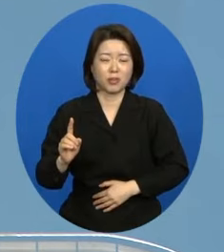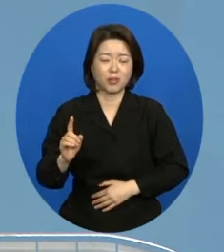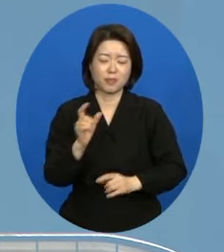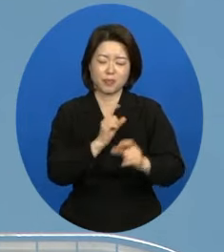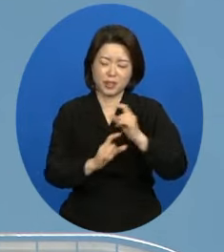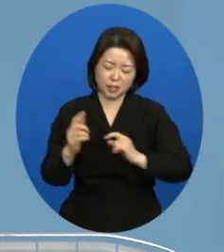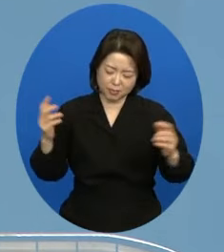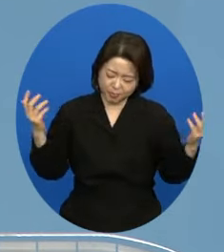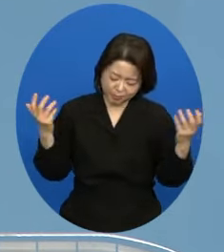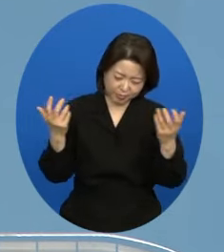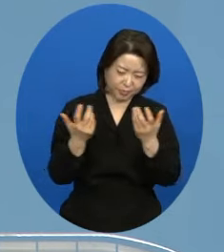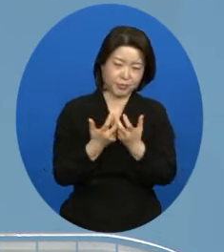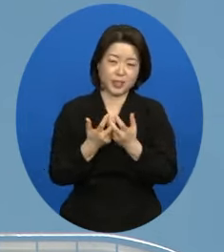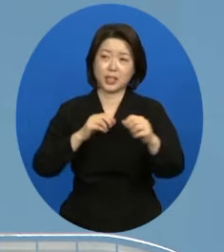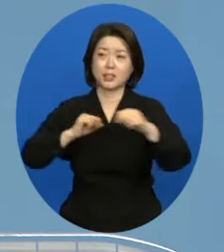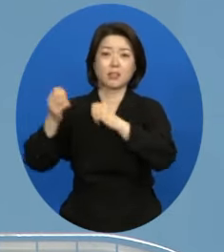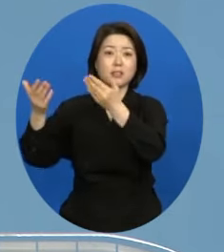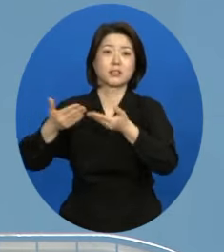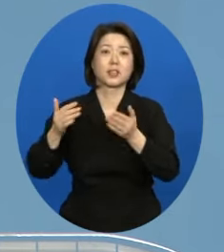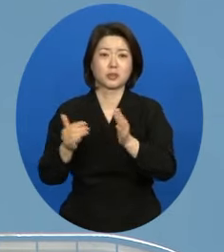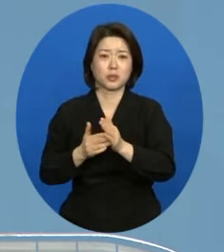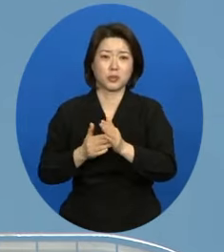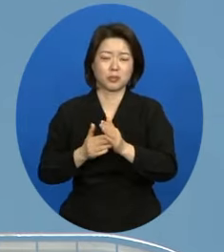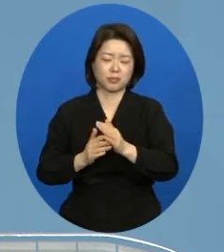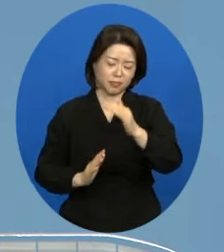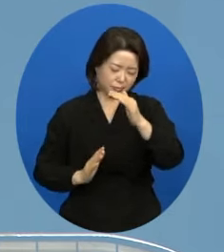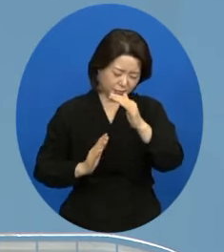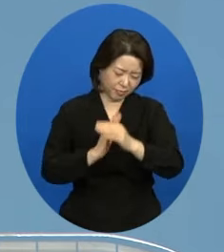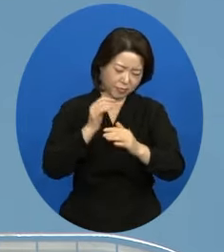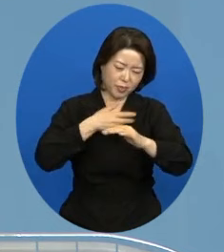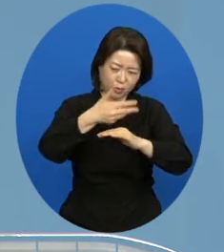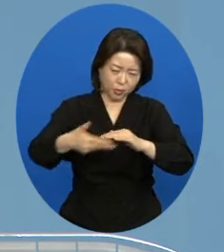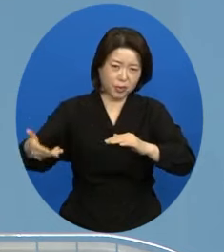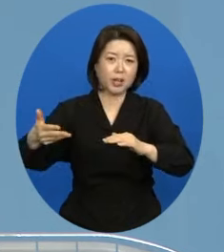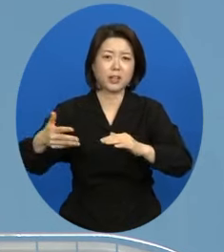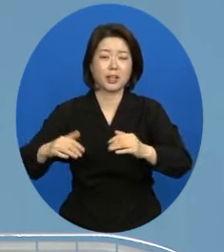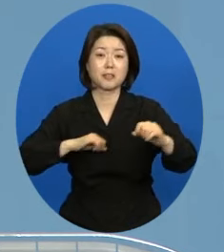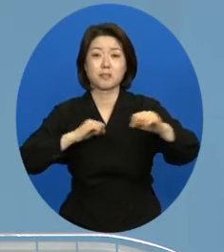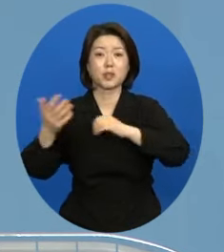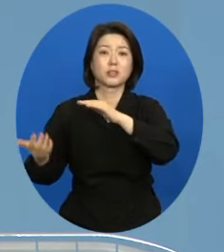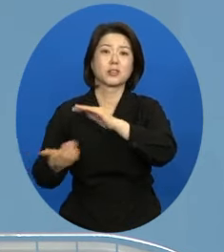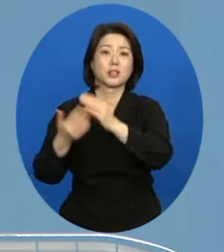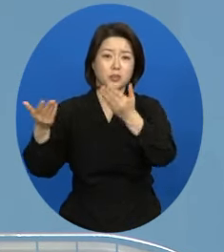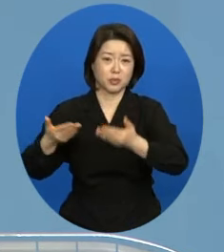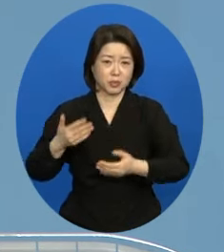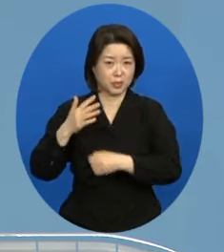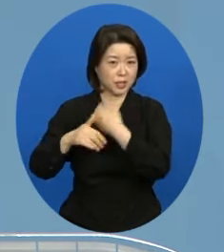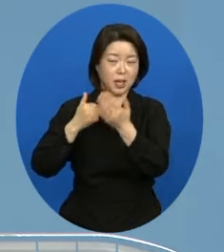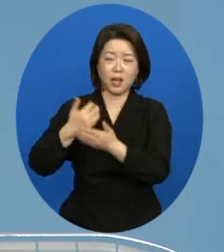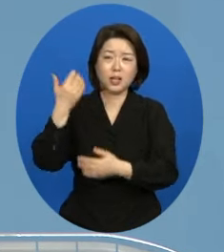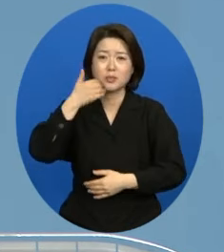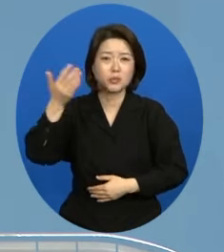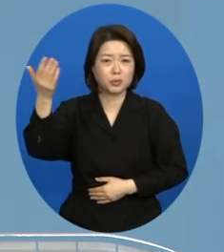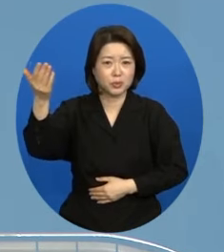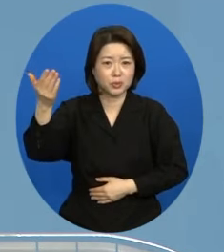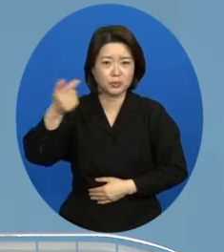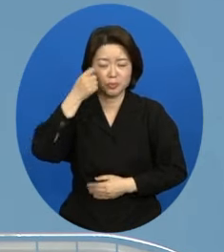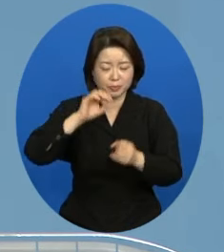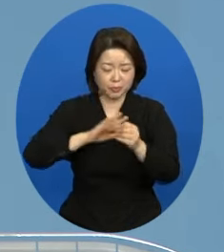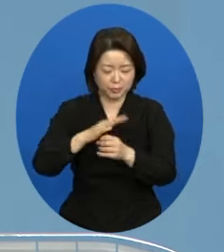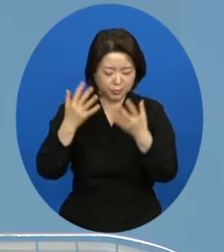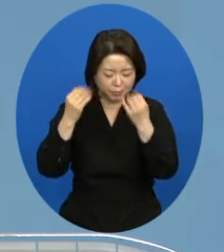치도록 역사하셨다아요 넘치도록 하나님 어떤 분이시라고 자비가 많으시고